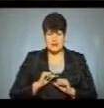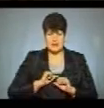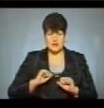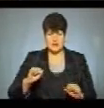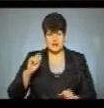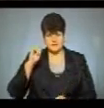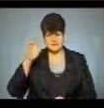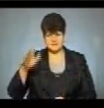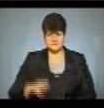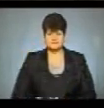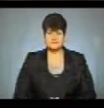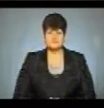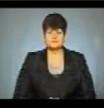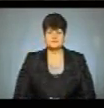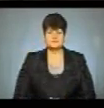Слава